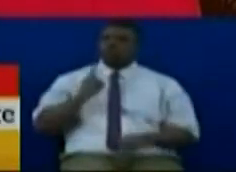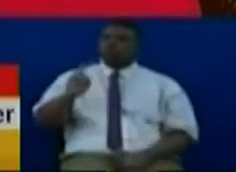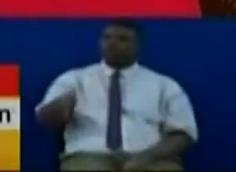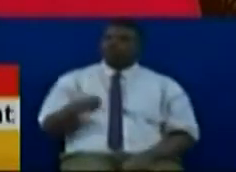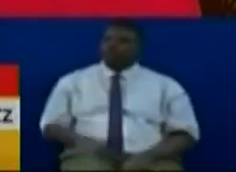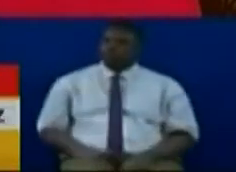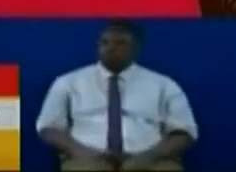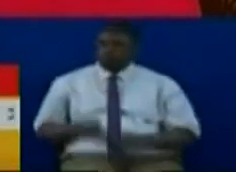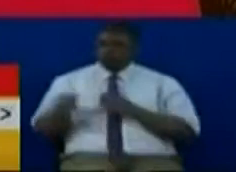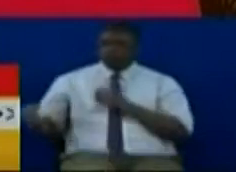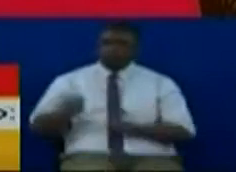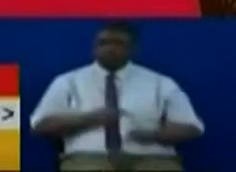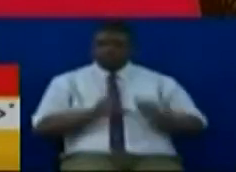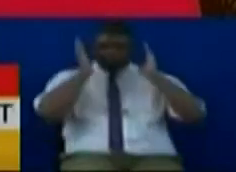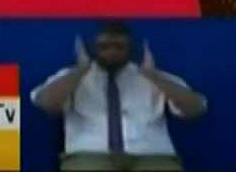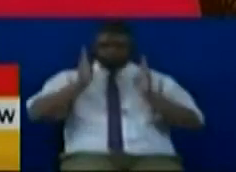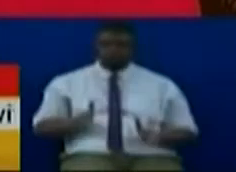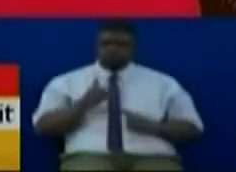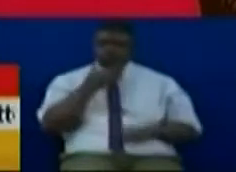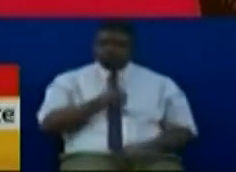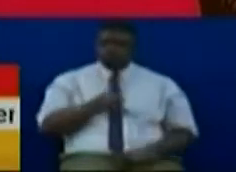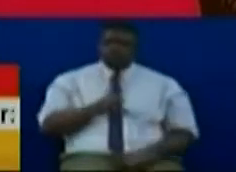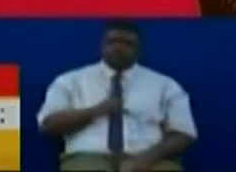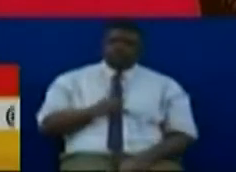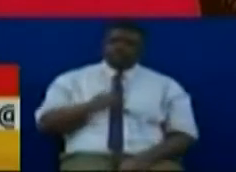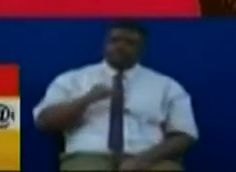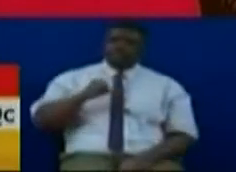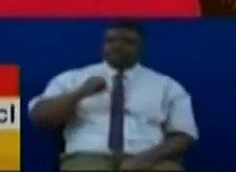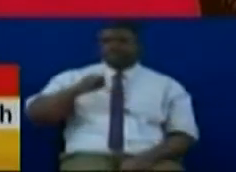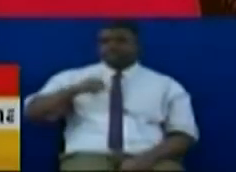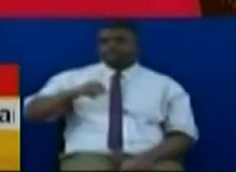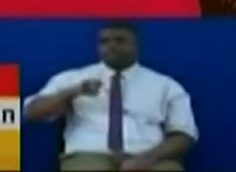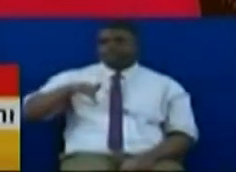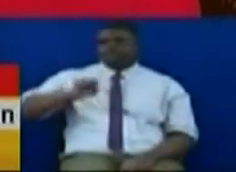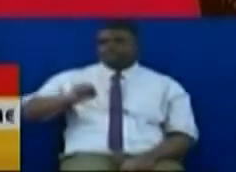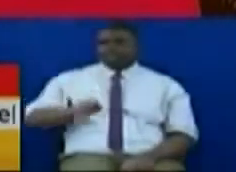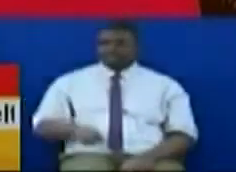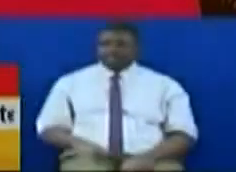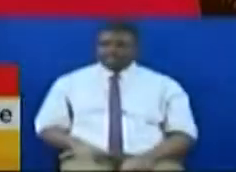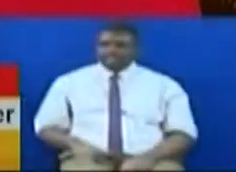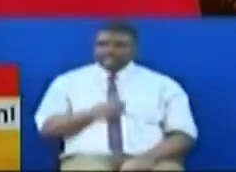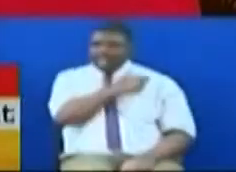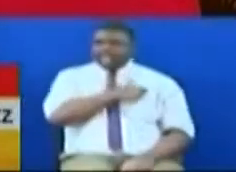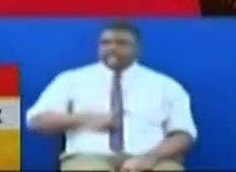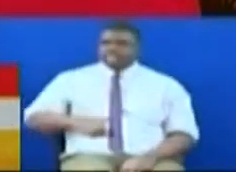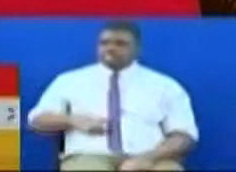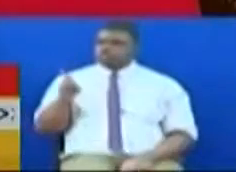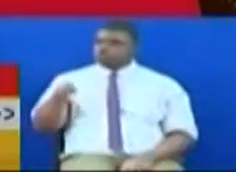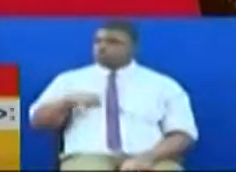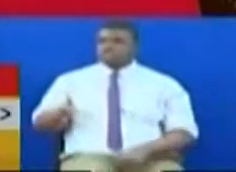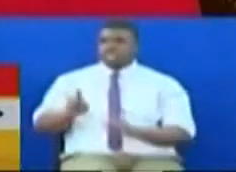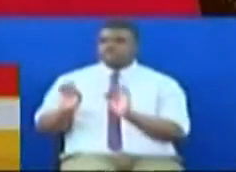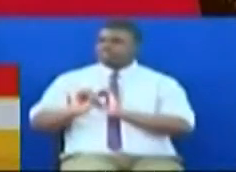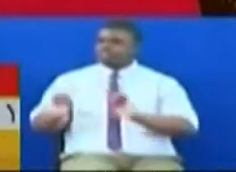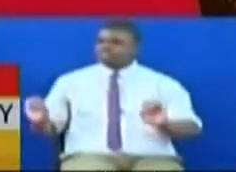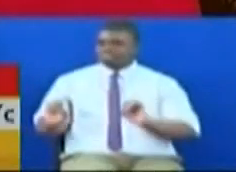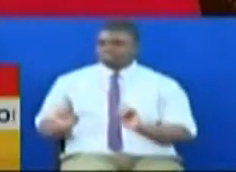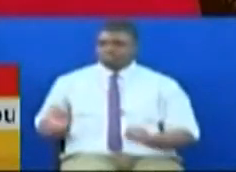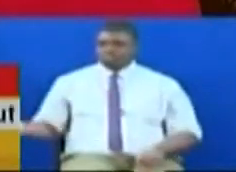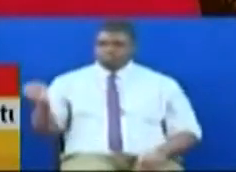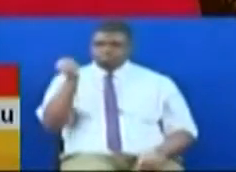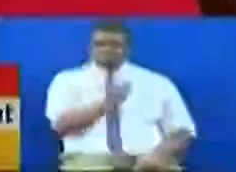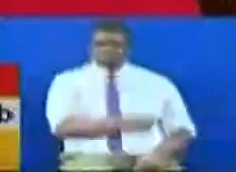chini ya mtendaji mkuu Bwana Erio William, na Mheshimiwa Rais hajakosea kumweka mtendaji